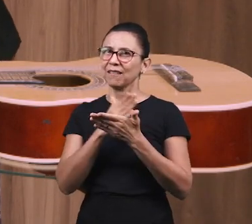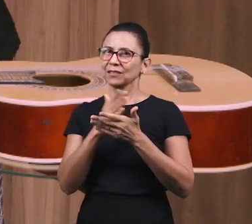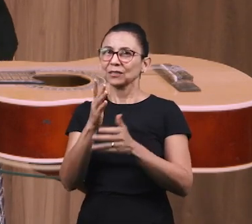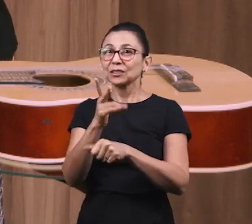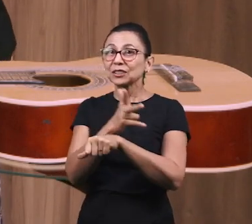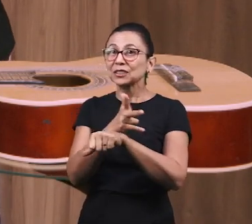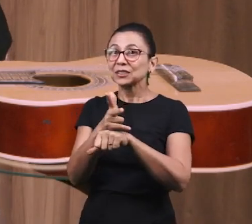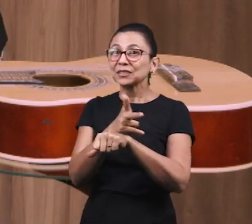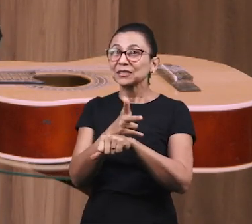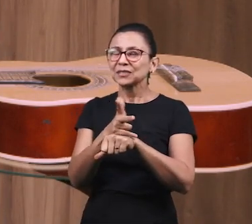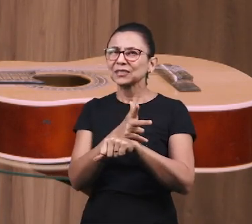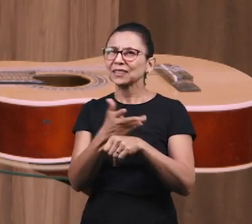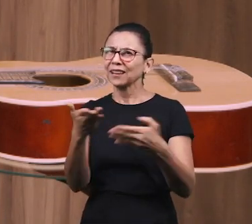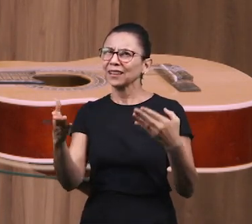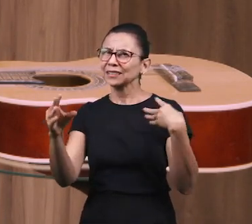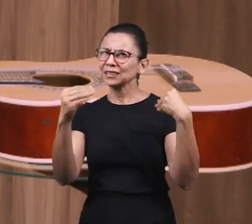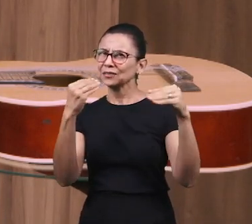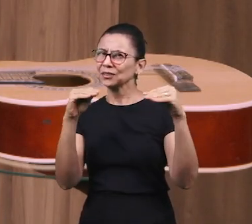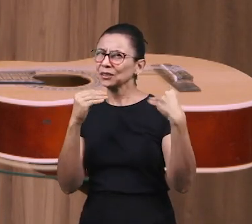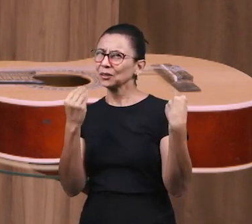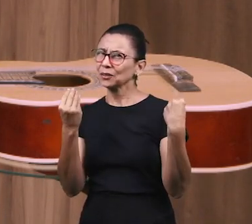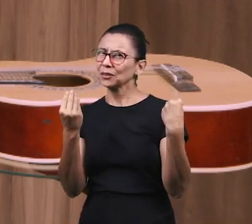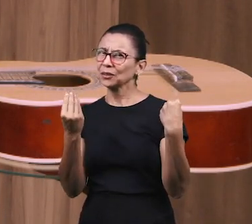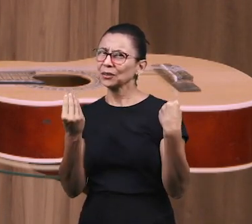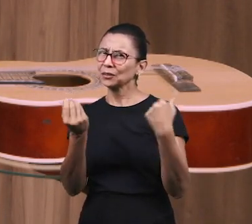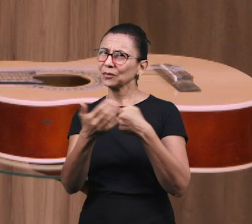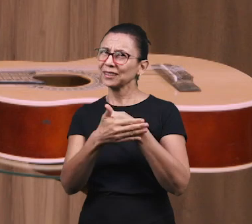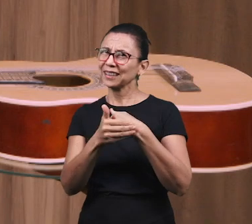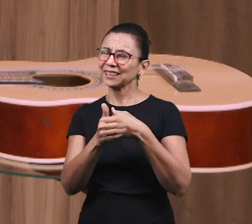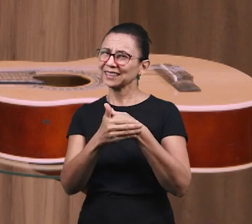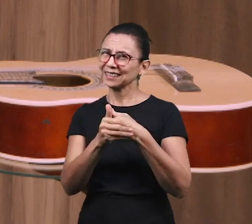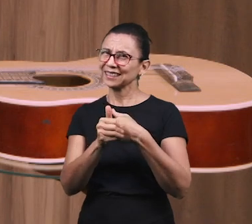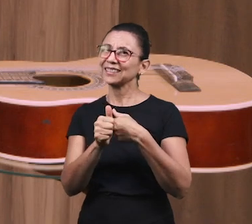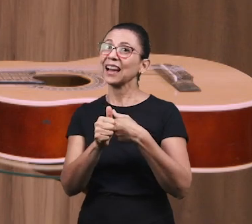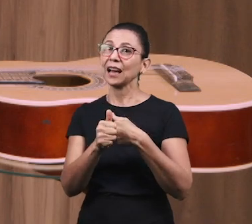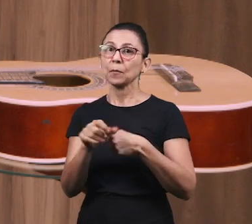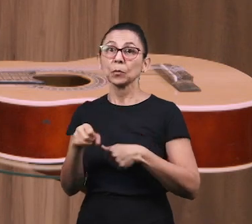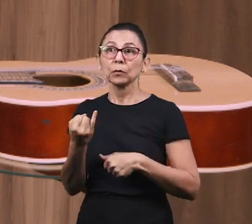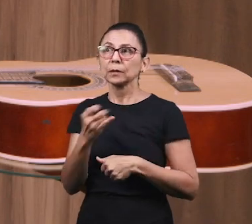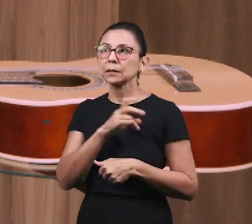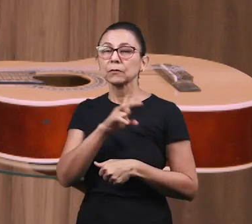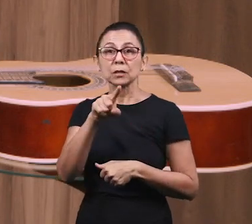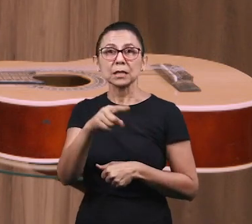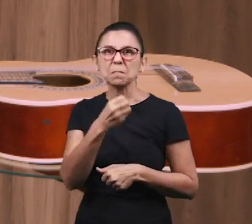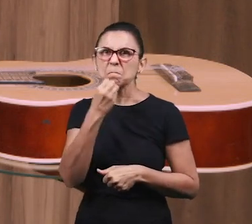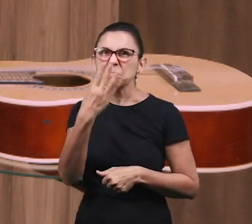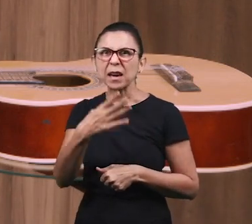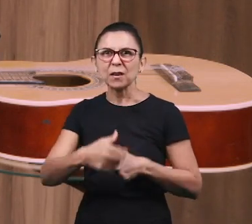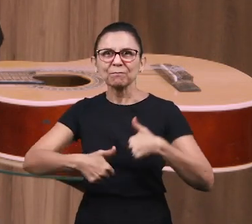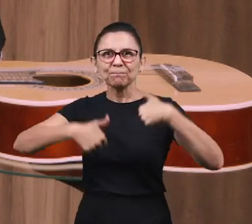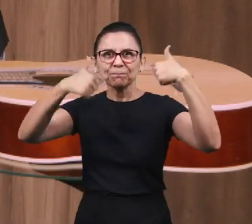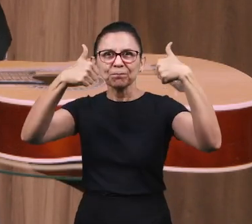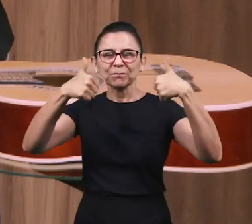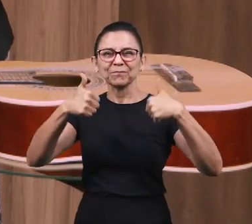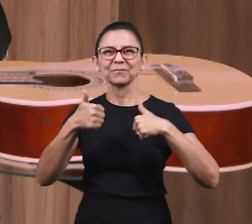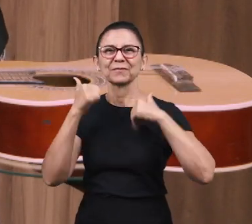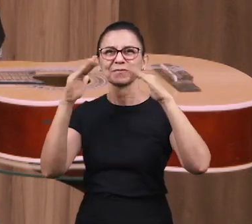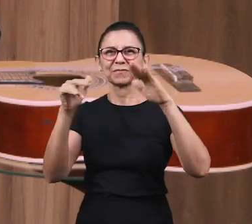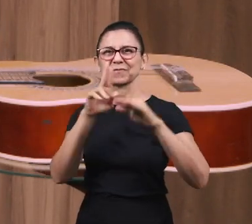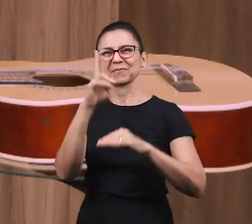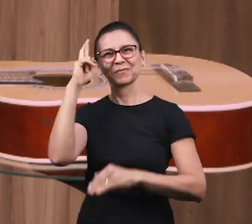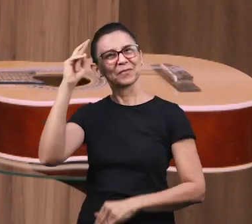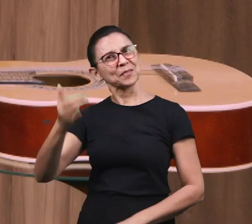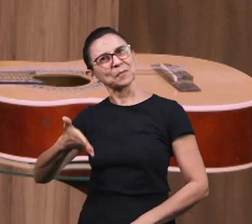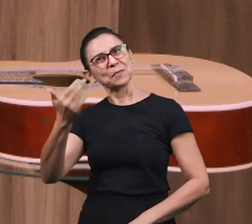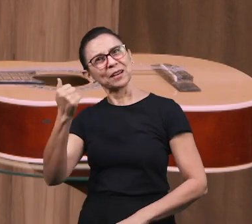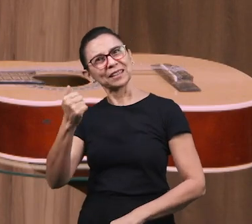Assistez quelques vidéos que vous nous avez chaleureusement envoyées. Je profite pour dire que vous allez très bien. Loué soit le nom du Seigneur.